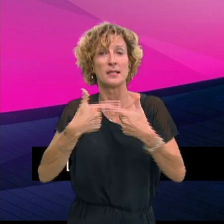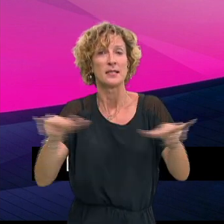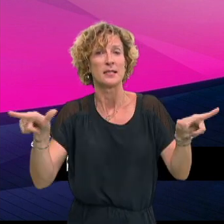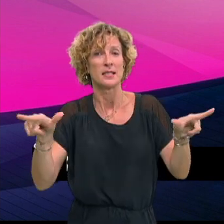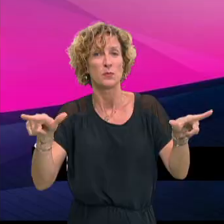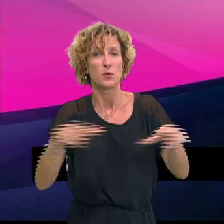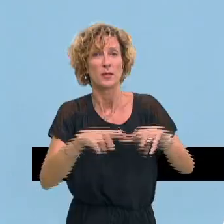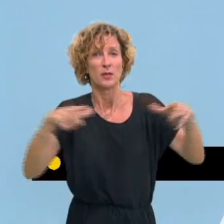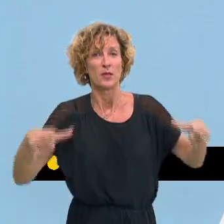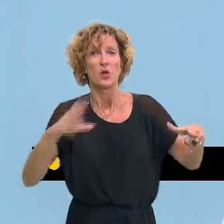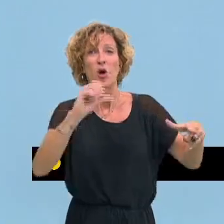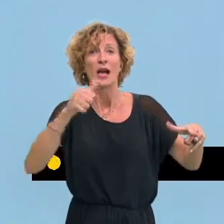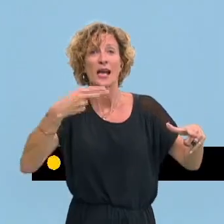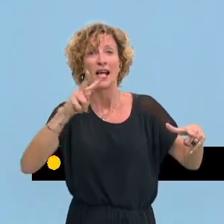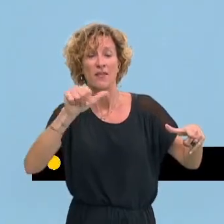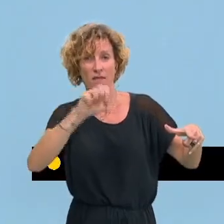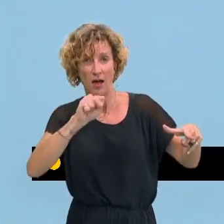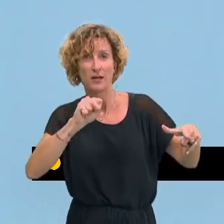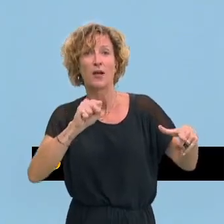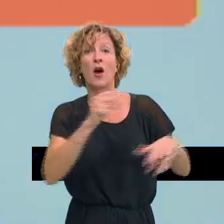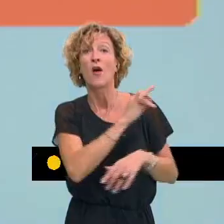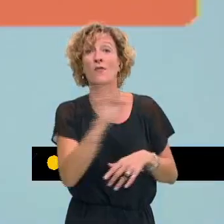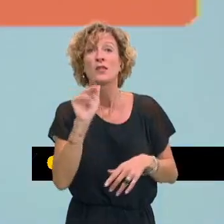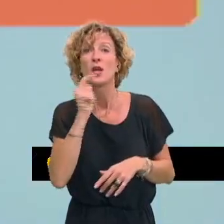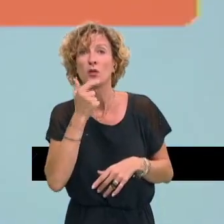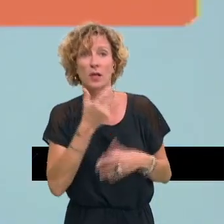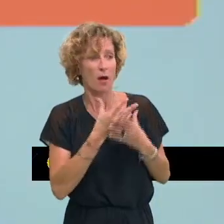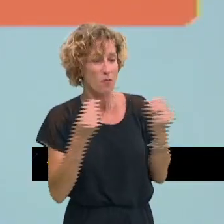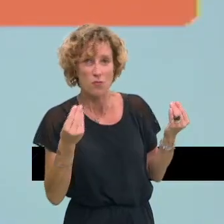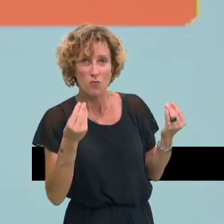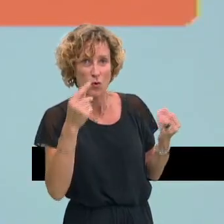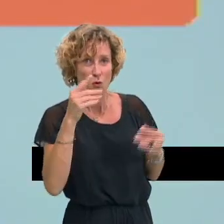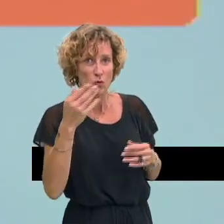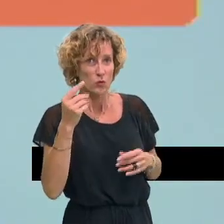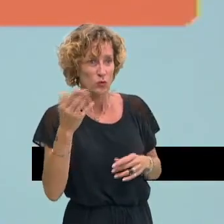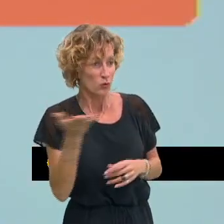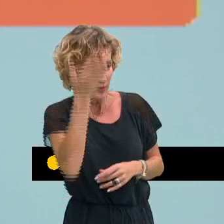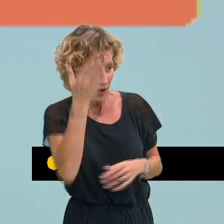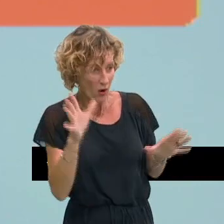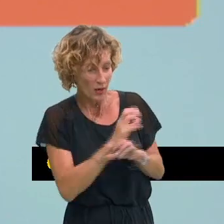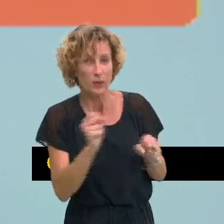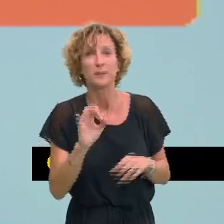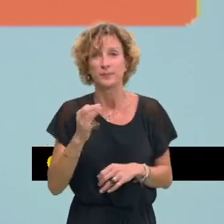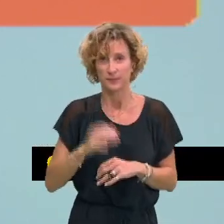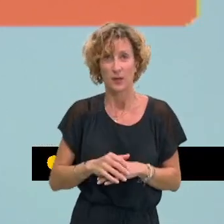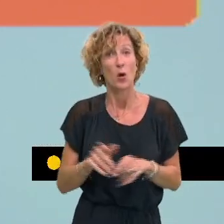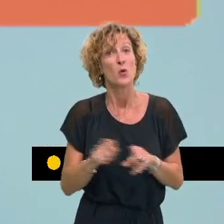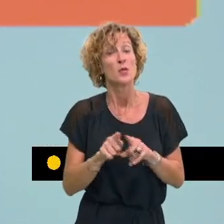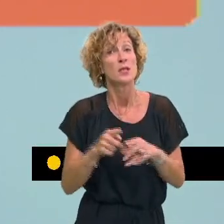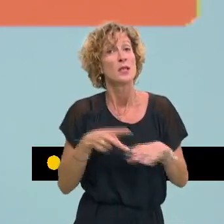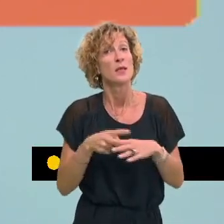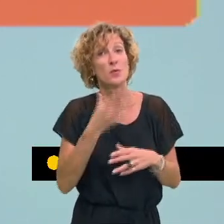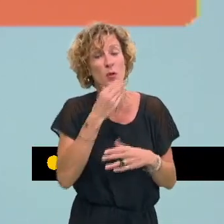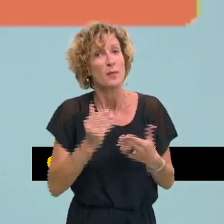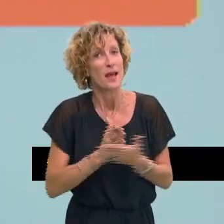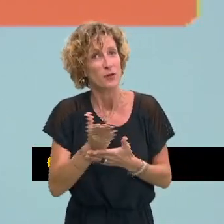Webtoon Canva en français et en anglais. Beaucoup de talent en tout cas, encore une fois. Impressionnant. Le début d'une belle aventure, mais aussi l'occasion